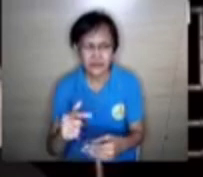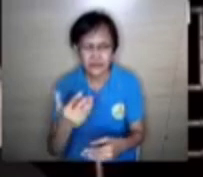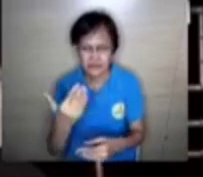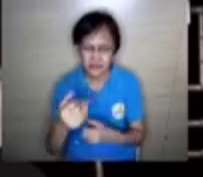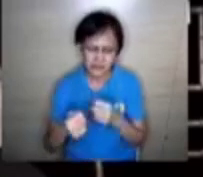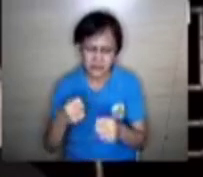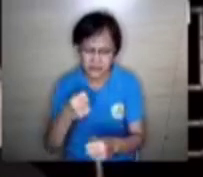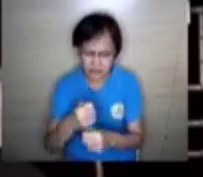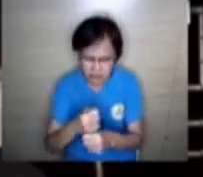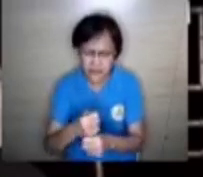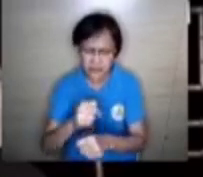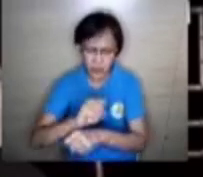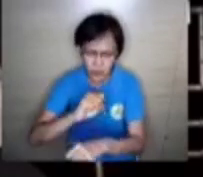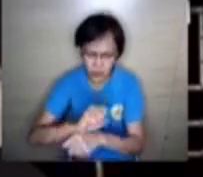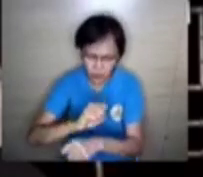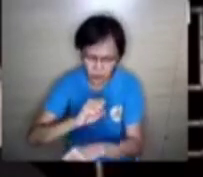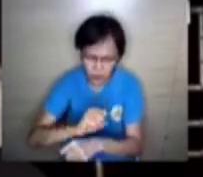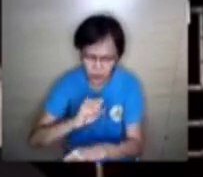sa serbisyo.